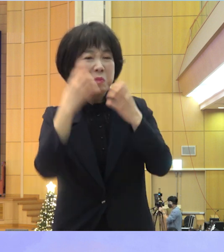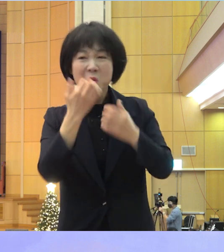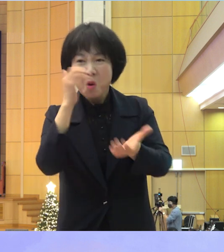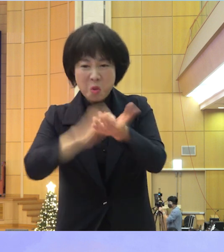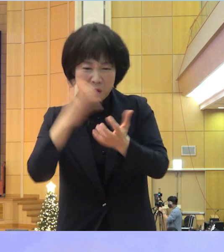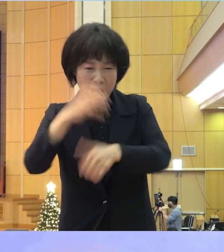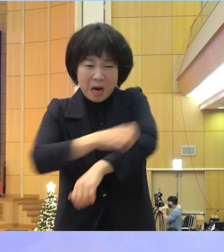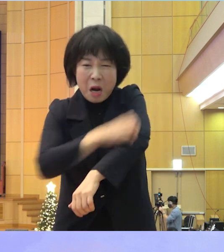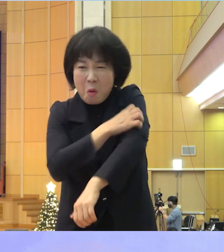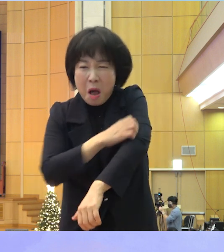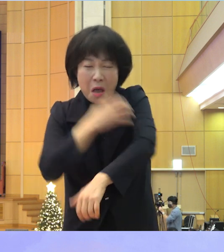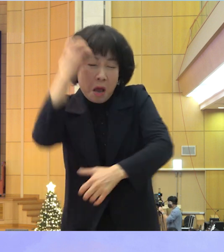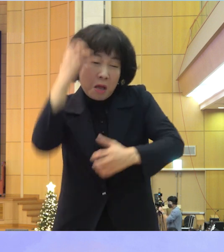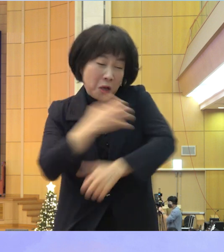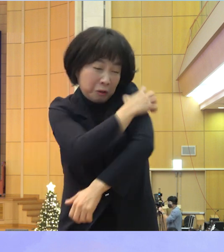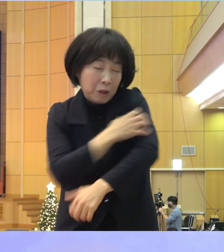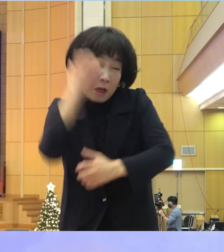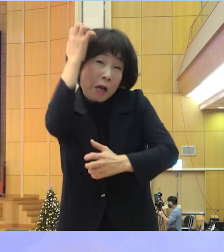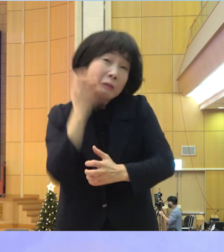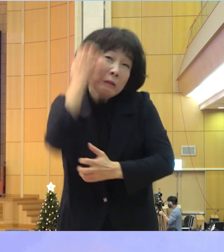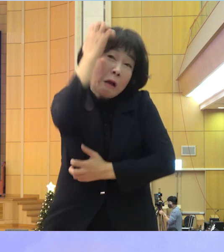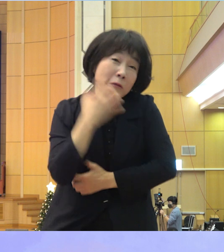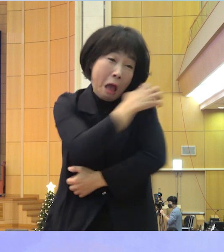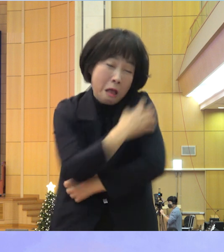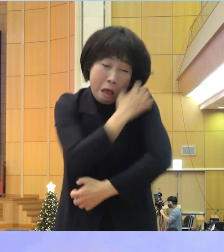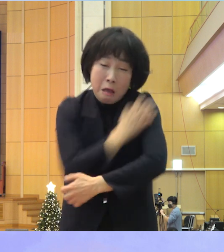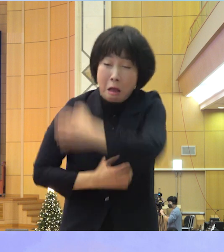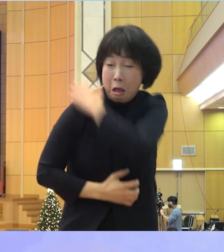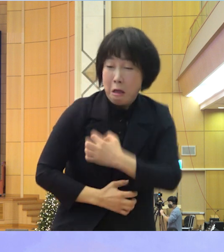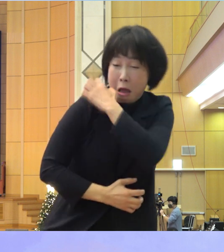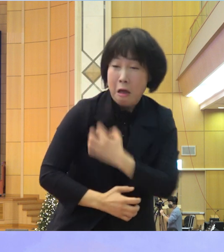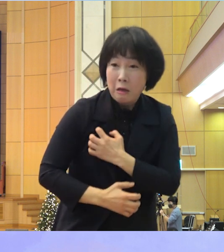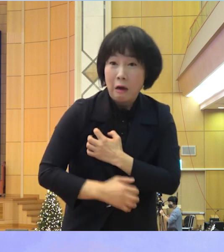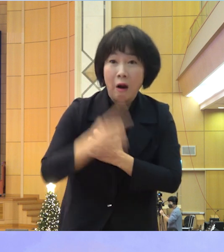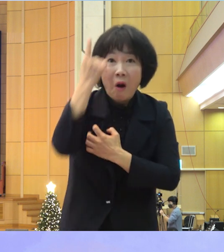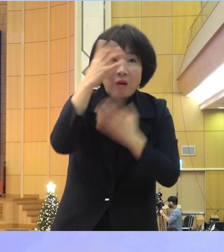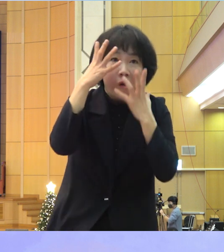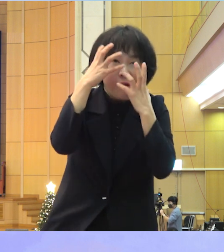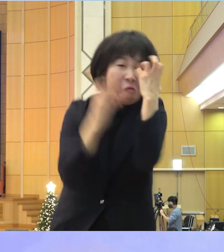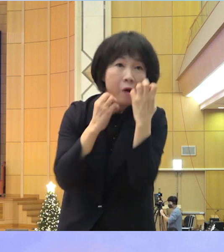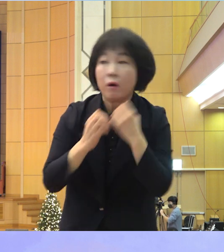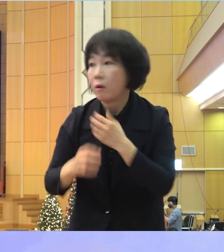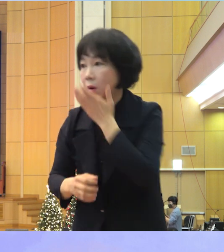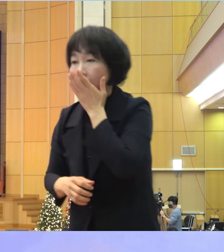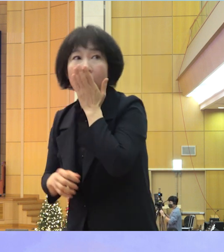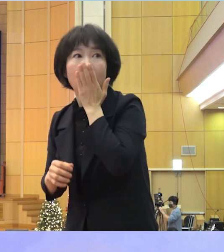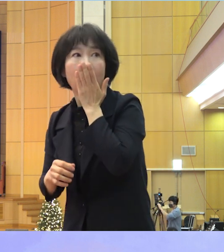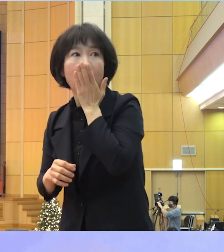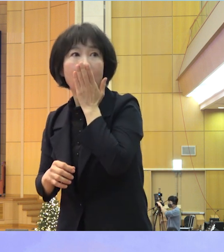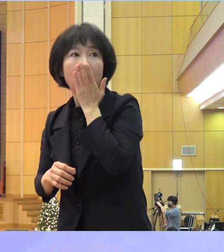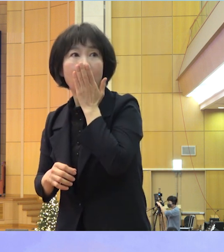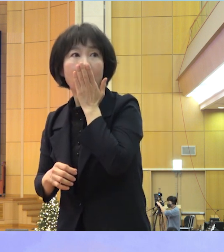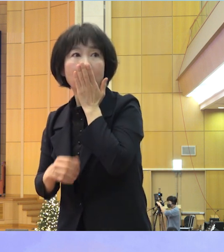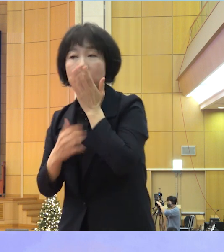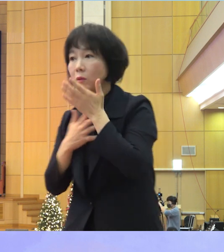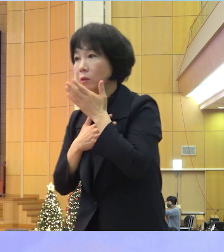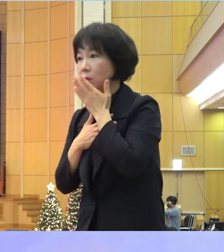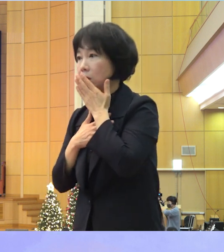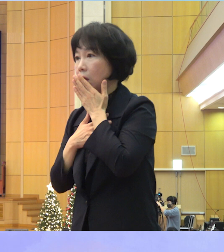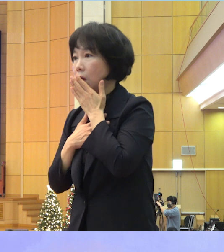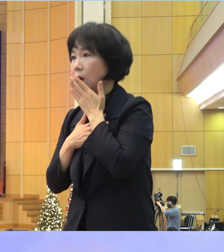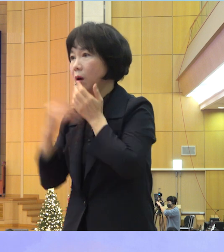기와 쪽으로 얼마나 긁은지 도저로 땅을 밀어버린 것처럼 코가 어디 붙었는지 눈이 어디 있는지 모를